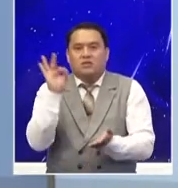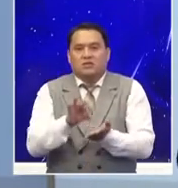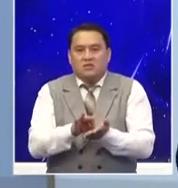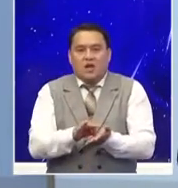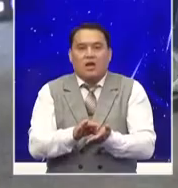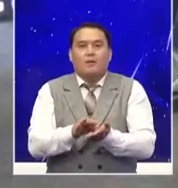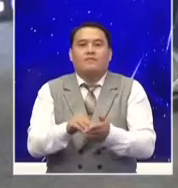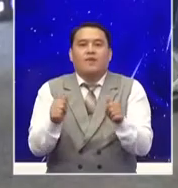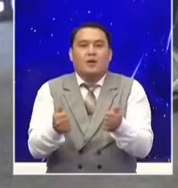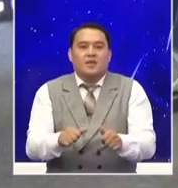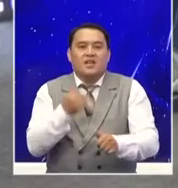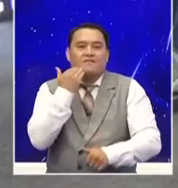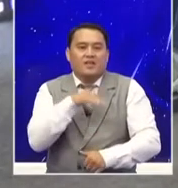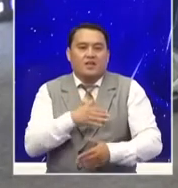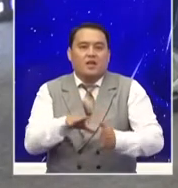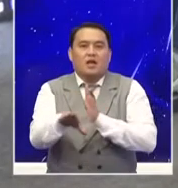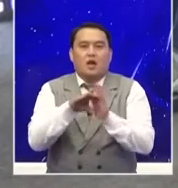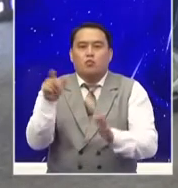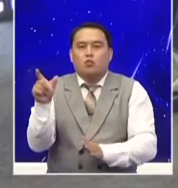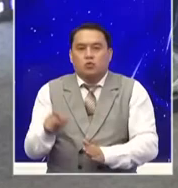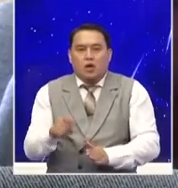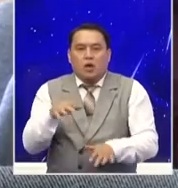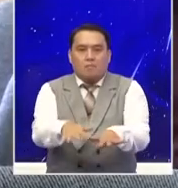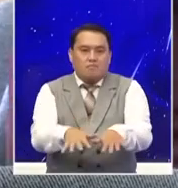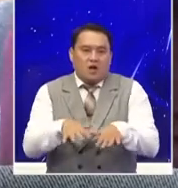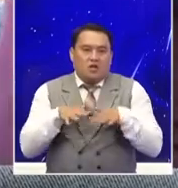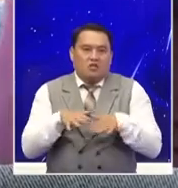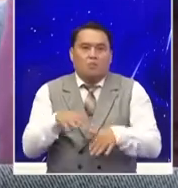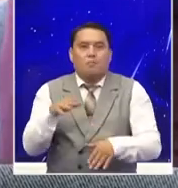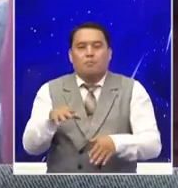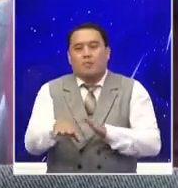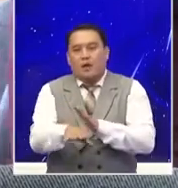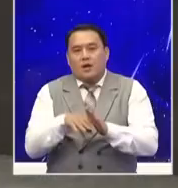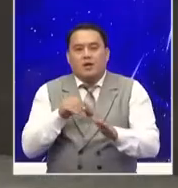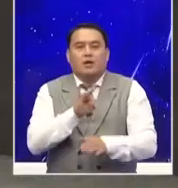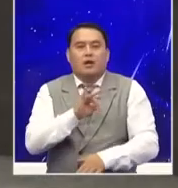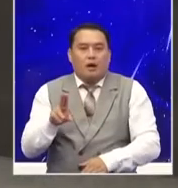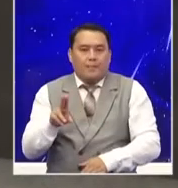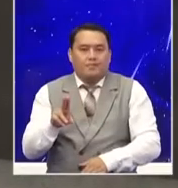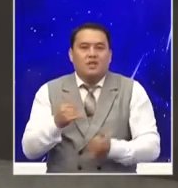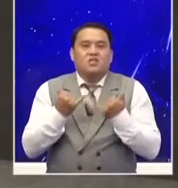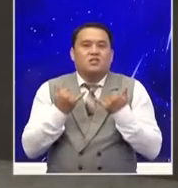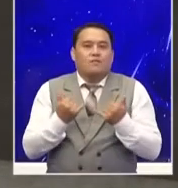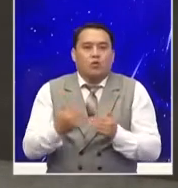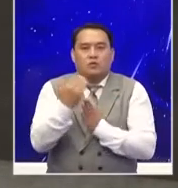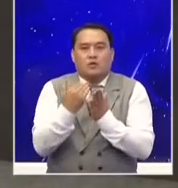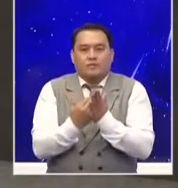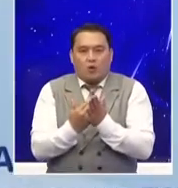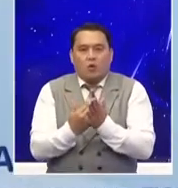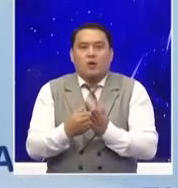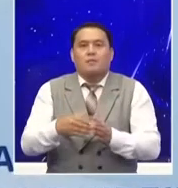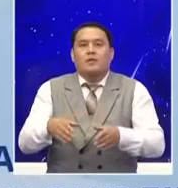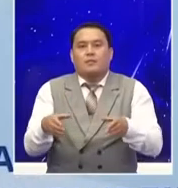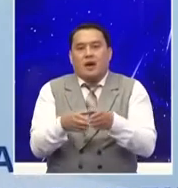праймериз является формирование эффективного депутатского корпуса в Маслихате и Мажилисе парламента страны. На сегодняшний день в списке кандидатов в